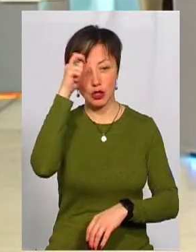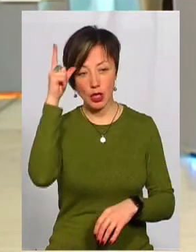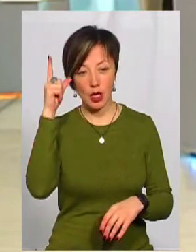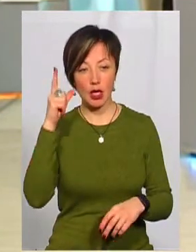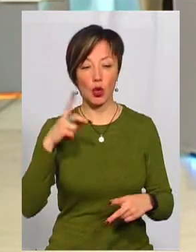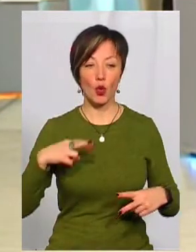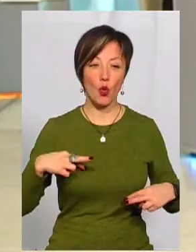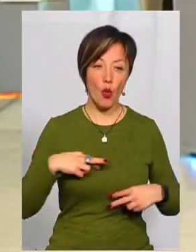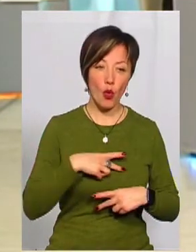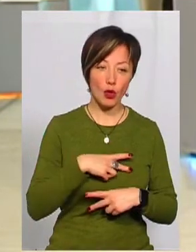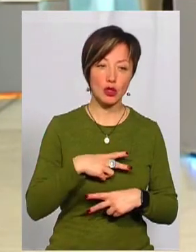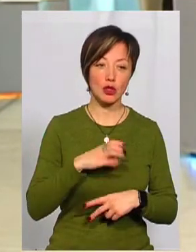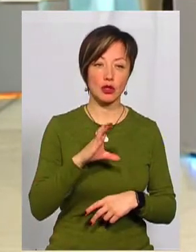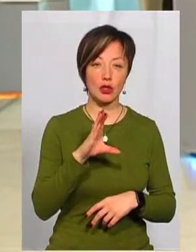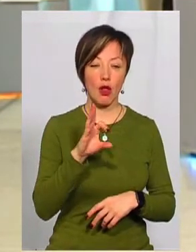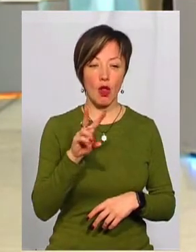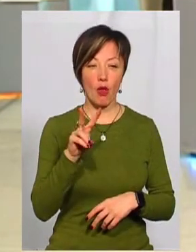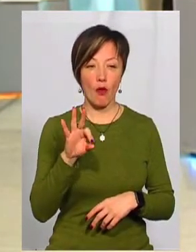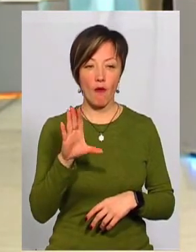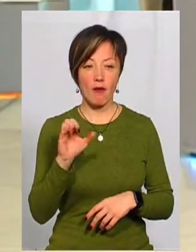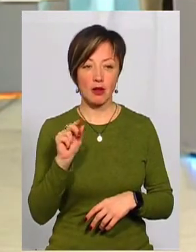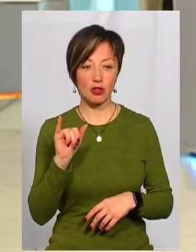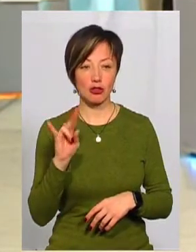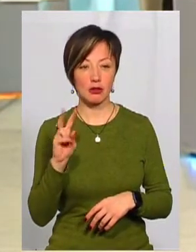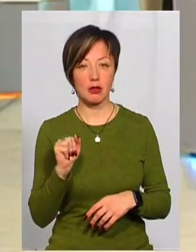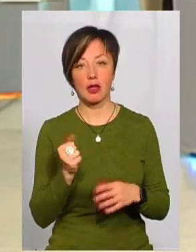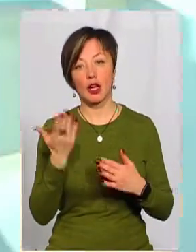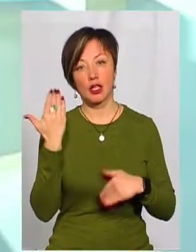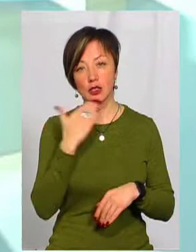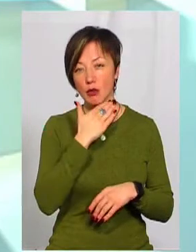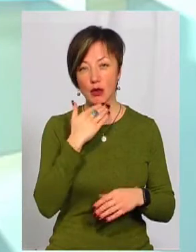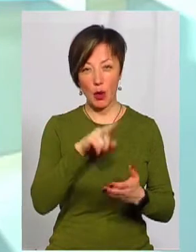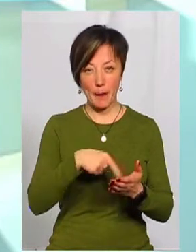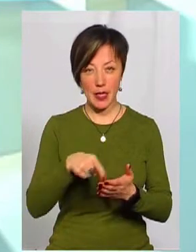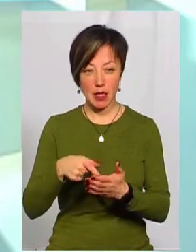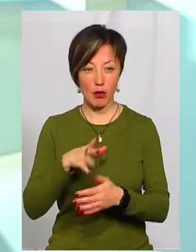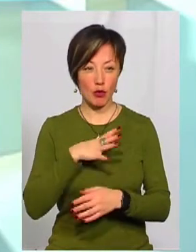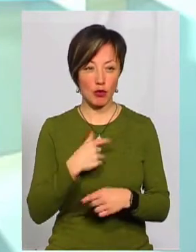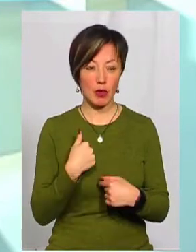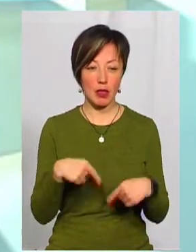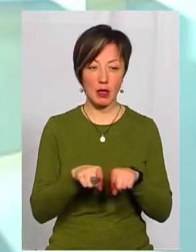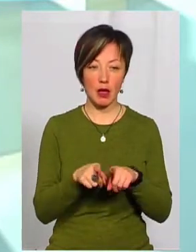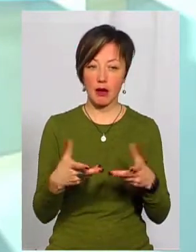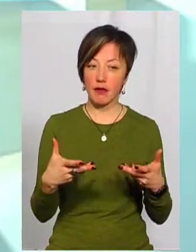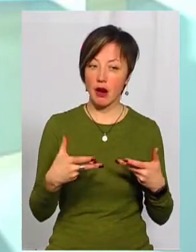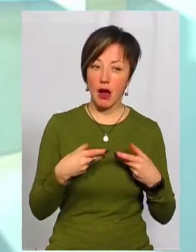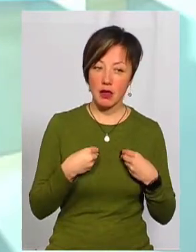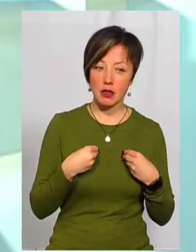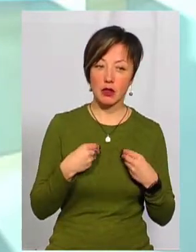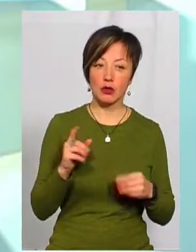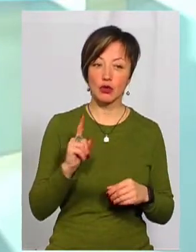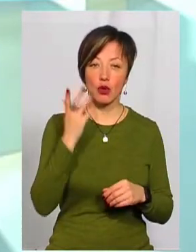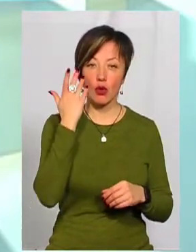в Угорщині, і в Словаччині. Раніше в багатьох містах був. То, ви знаєте, мене так вразило, що